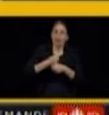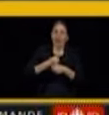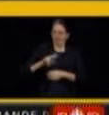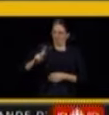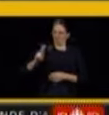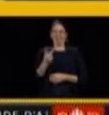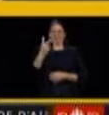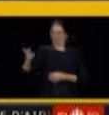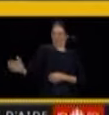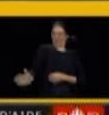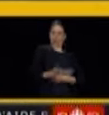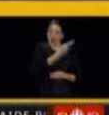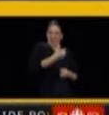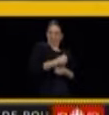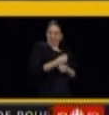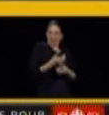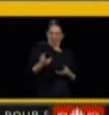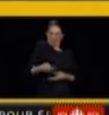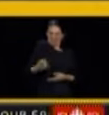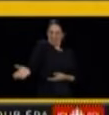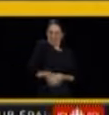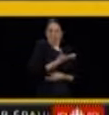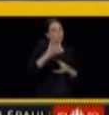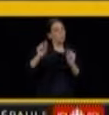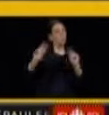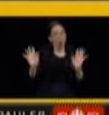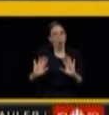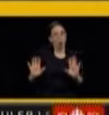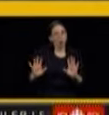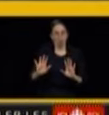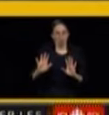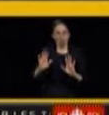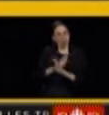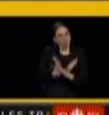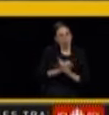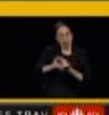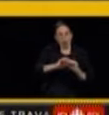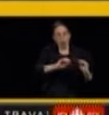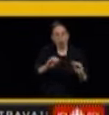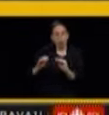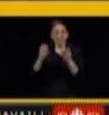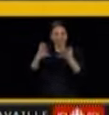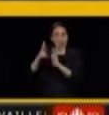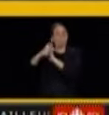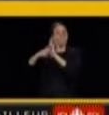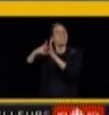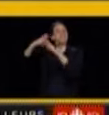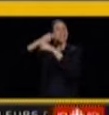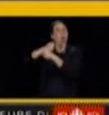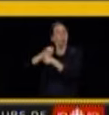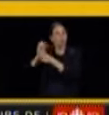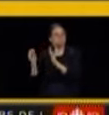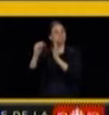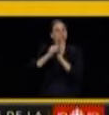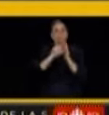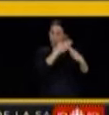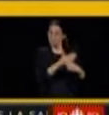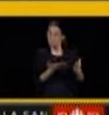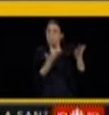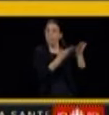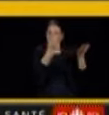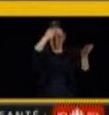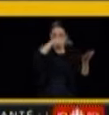ou à chaud. Là. On va former ces personnes-là avec des capsules qui ont été préparées là, exactement pour cette